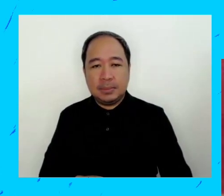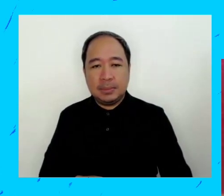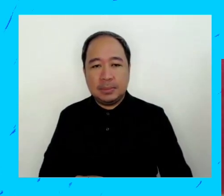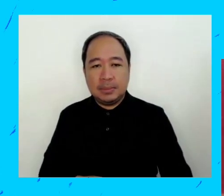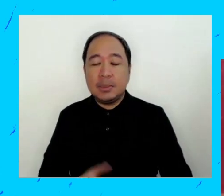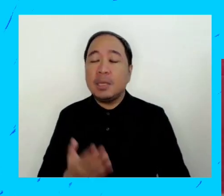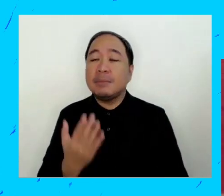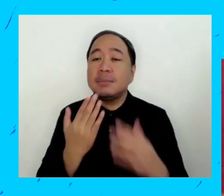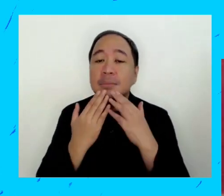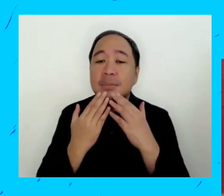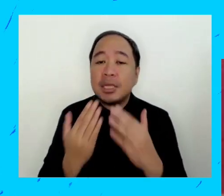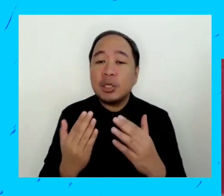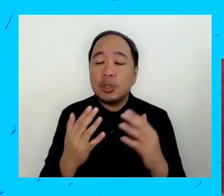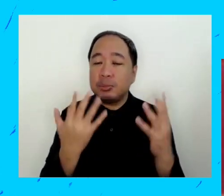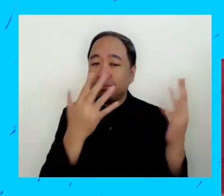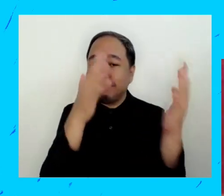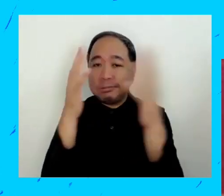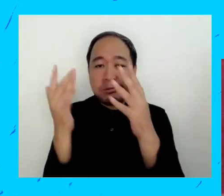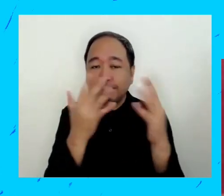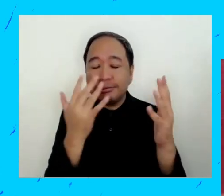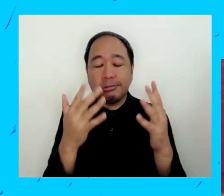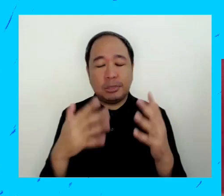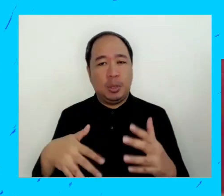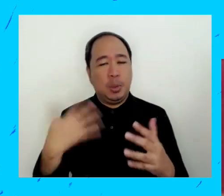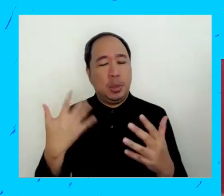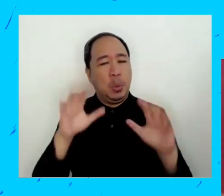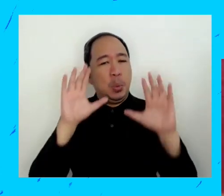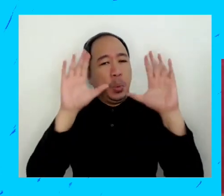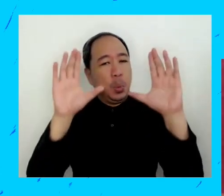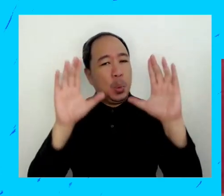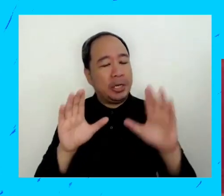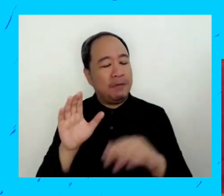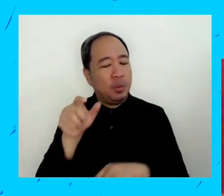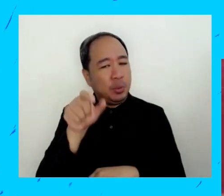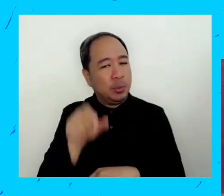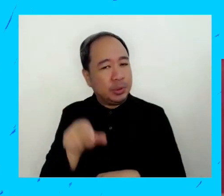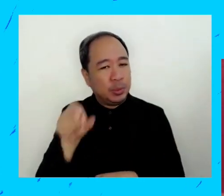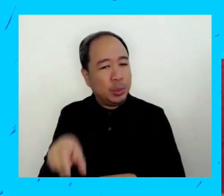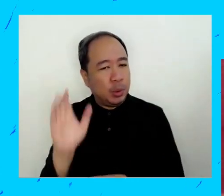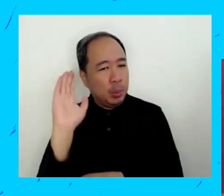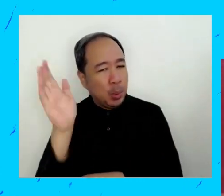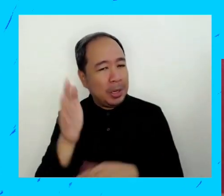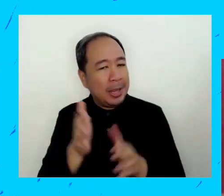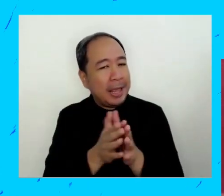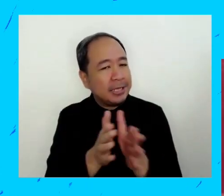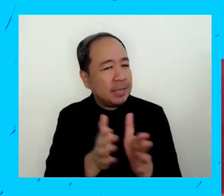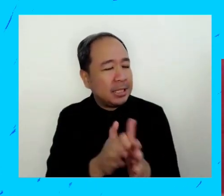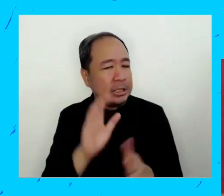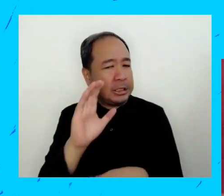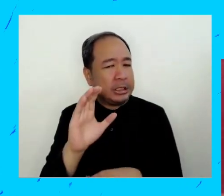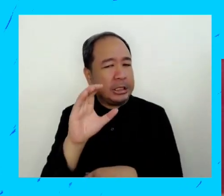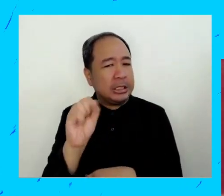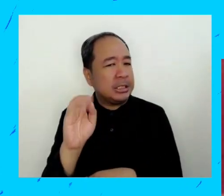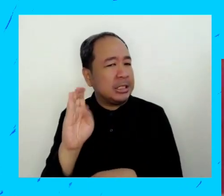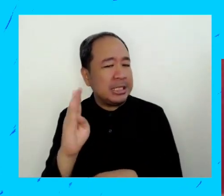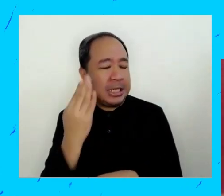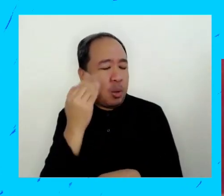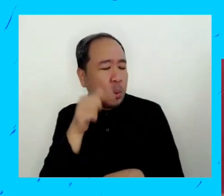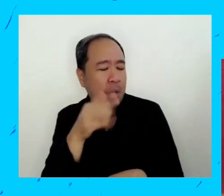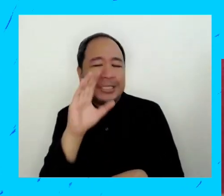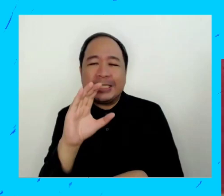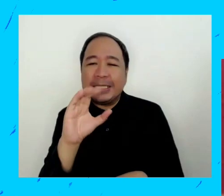Maintenant, nous allons aussi d'autres participants qui